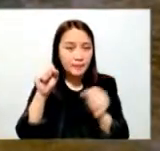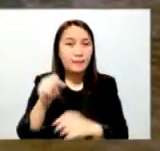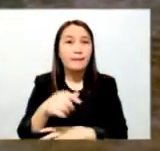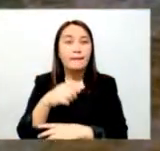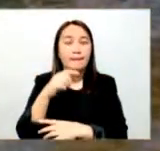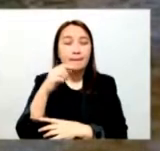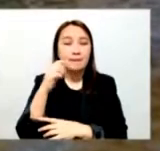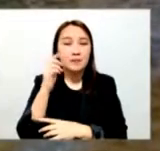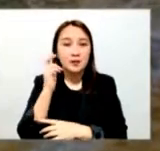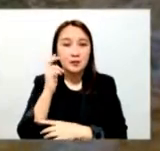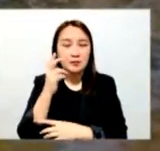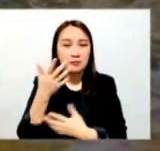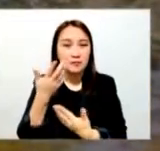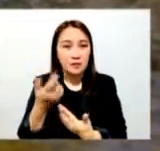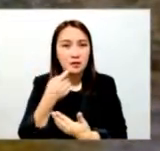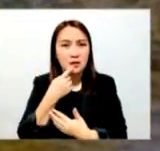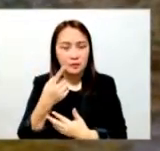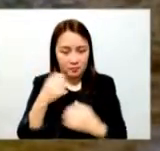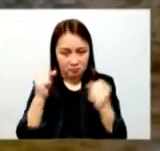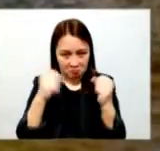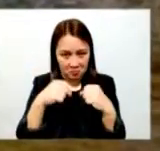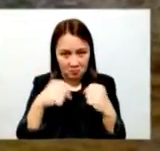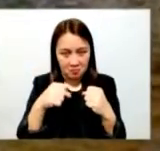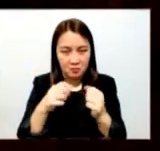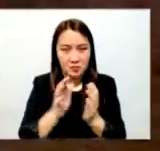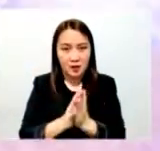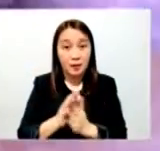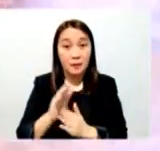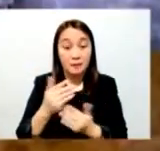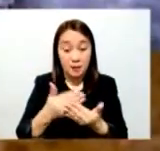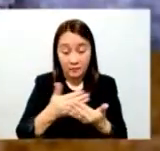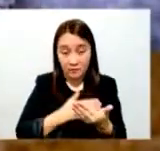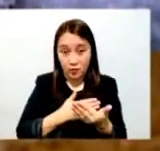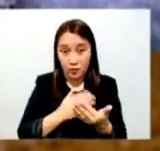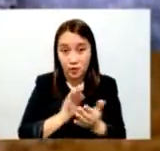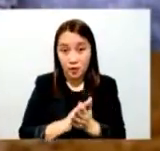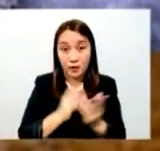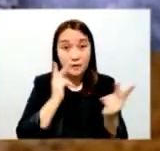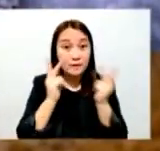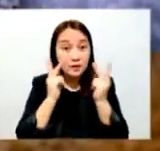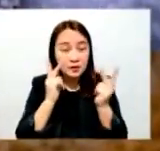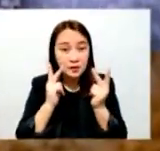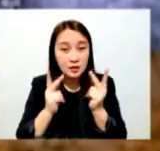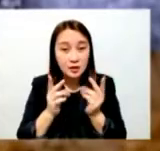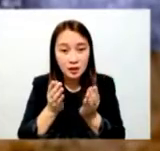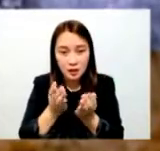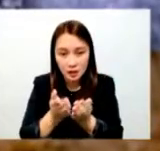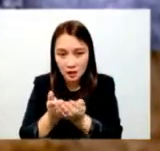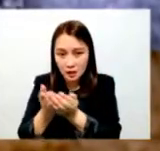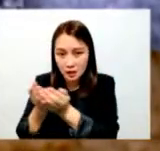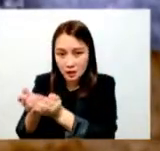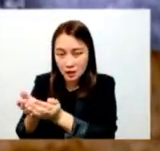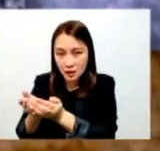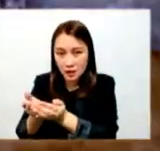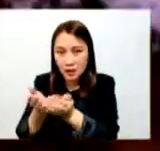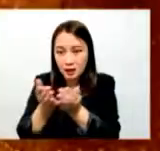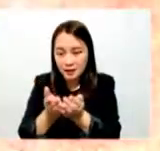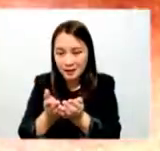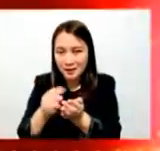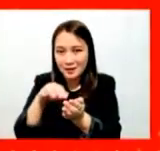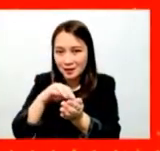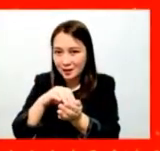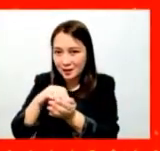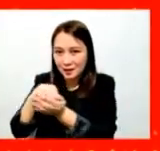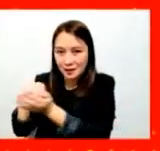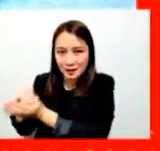isang kompromiso. Bago ang state visit, pinahatak ng Pilipinas ang BRP Benguet mula sa Scarborough Shoal. Ayon